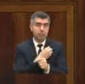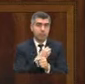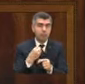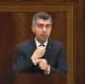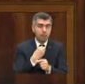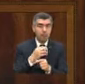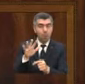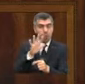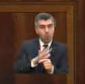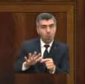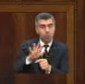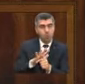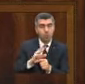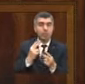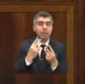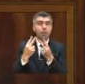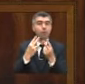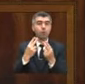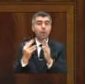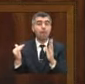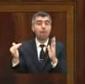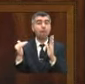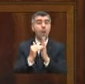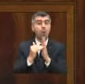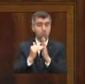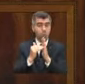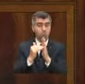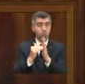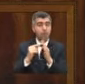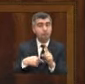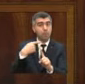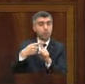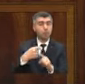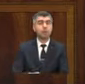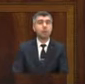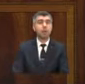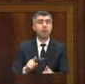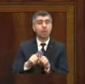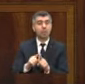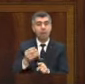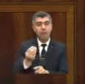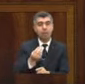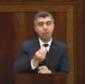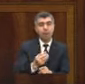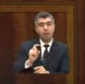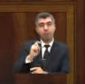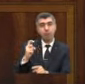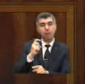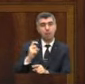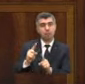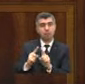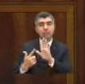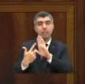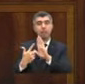المرض لفائدة 22 مليون مستهدف إضافي، تعميم التعويضات العائلية لفائدة 7 ملايين